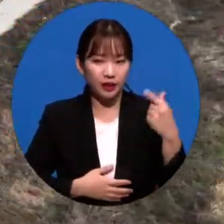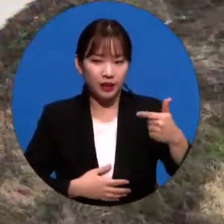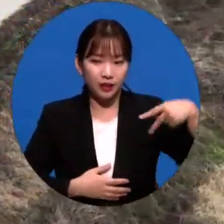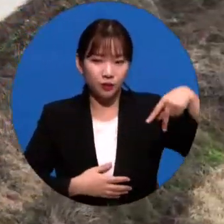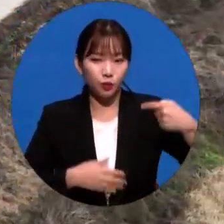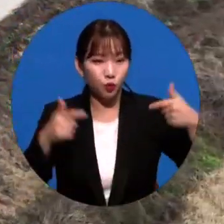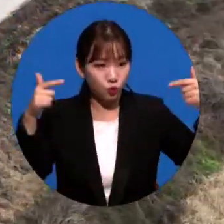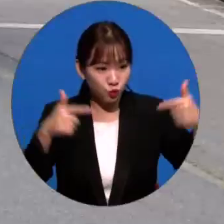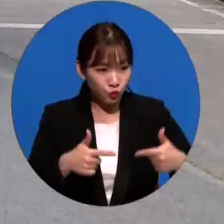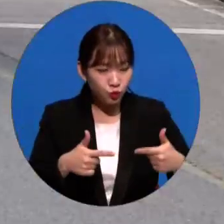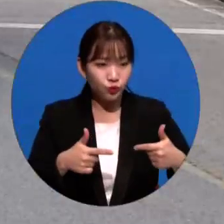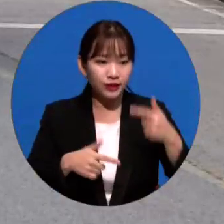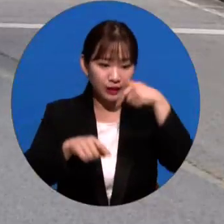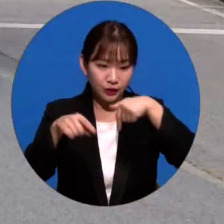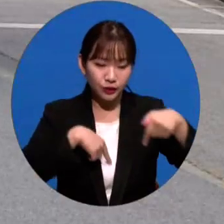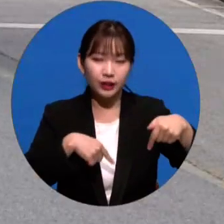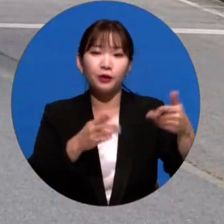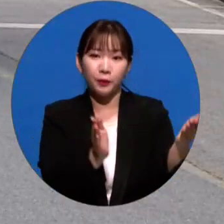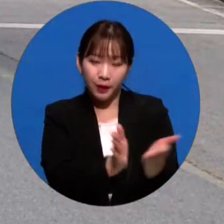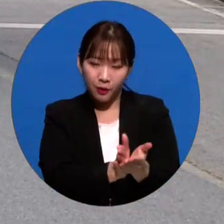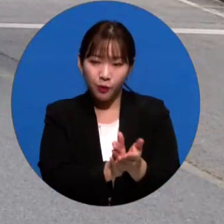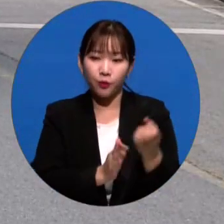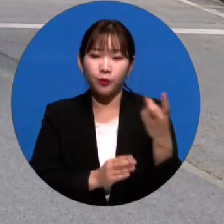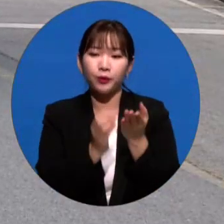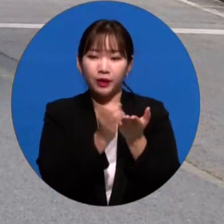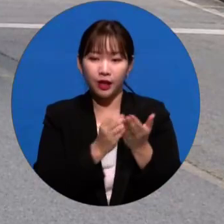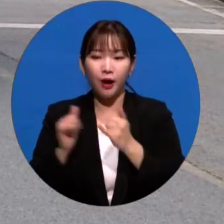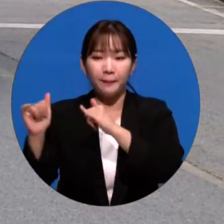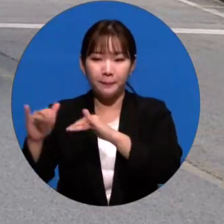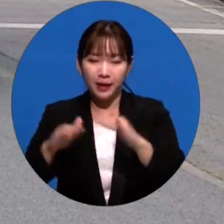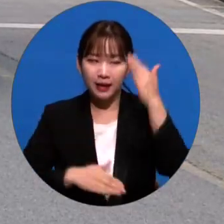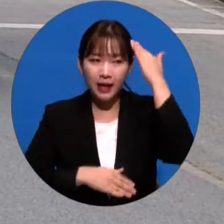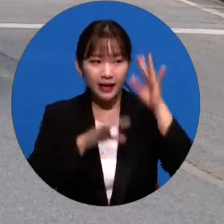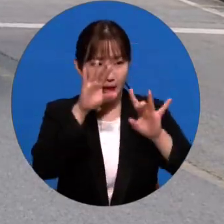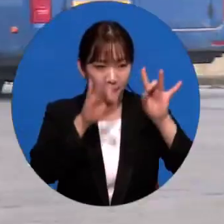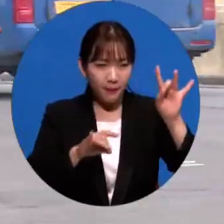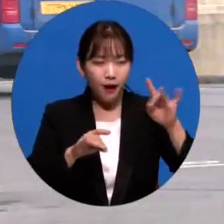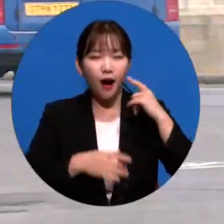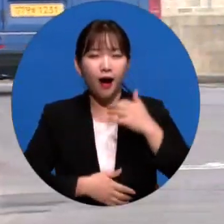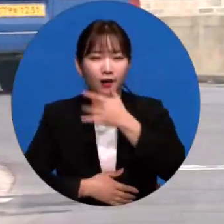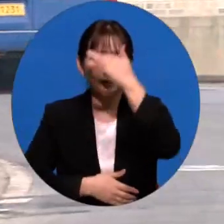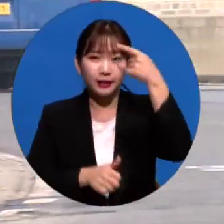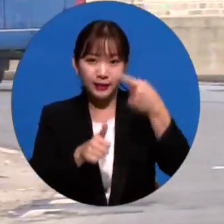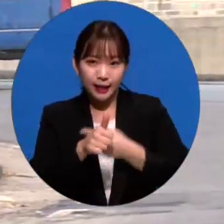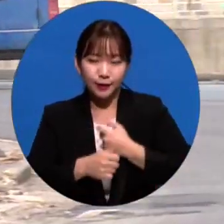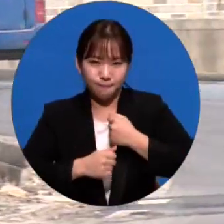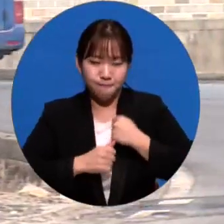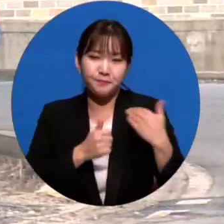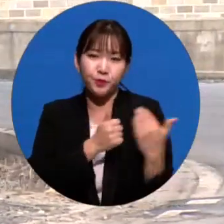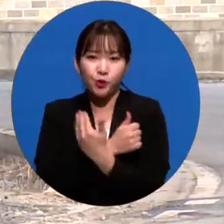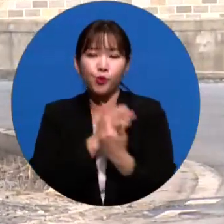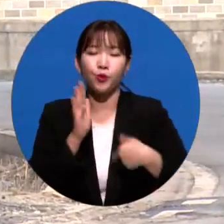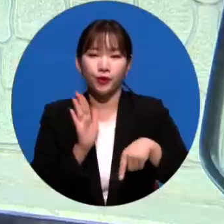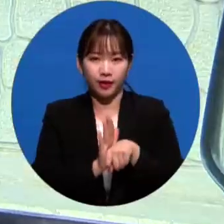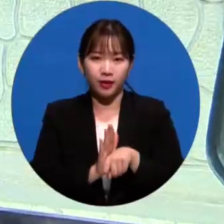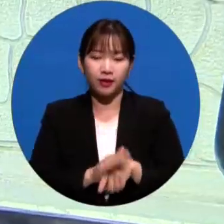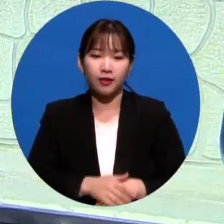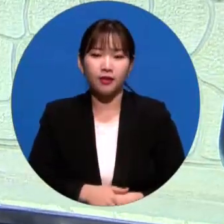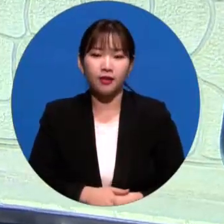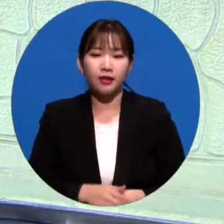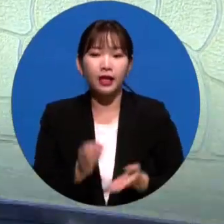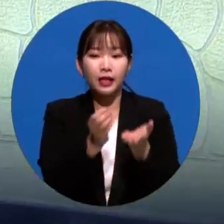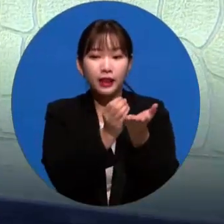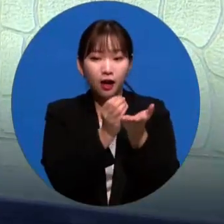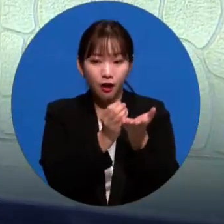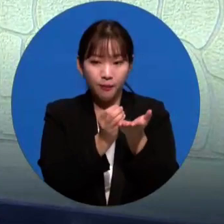정책에도 기여하고 무엇보다 섬과 바다, 갯벌 등 천혜의 자연을 지키기 위해서입니다. 네, 섬